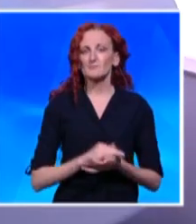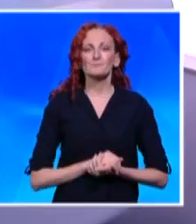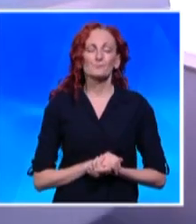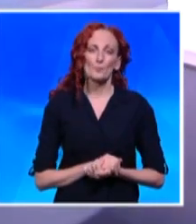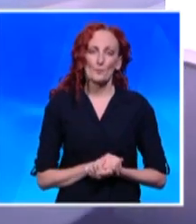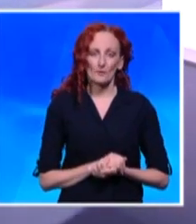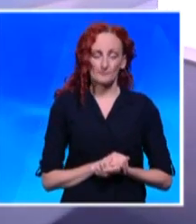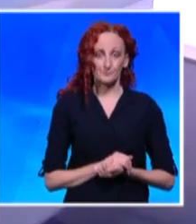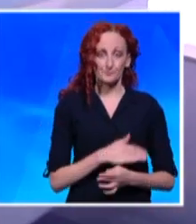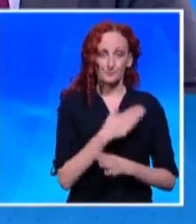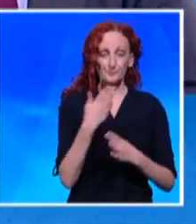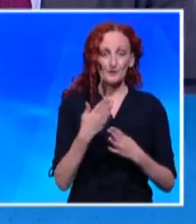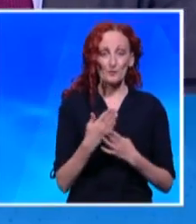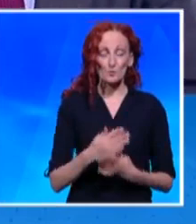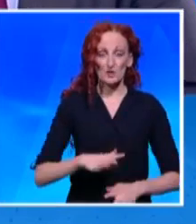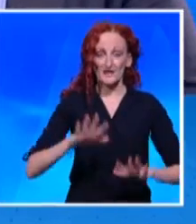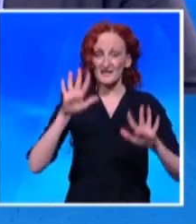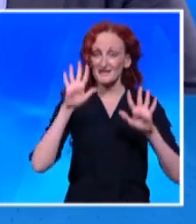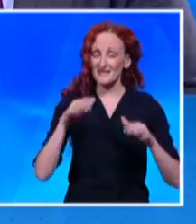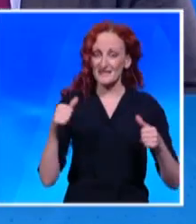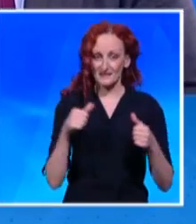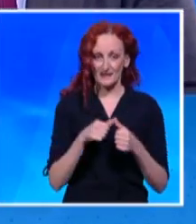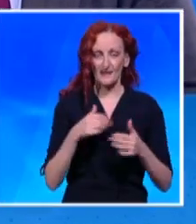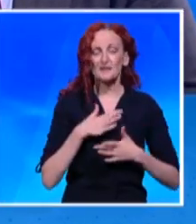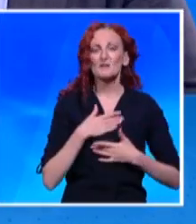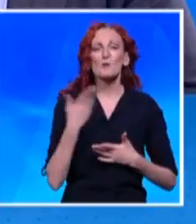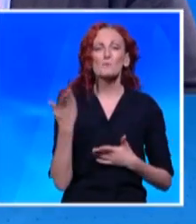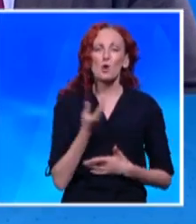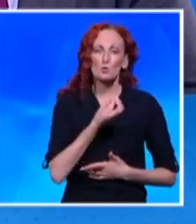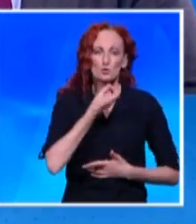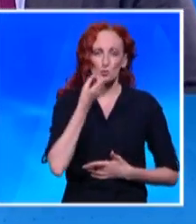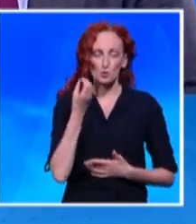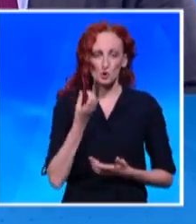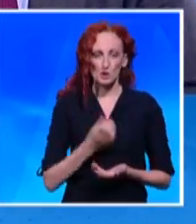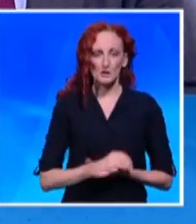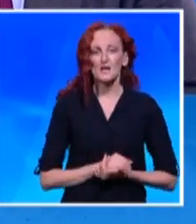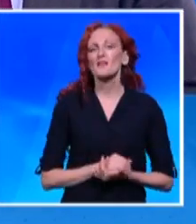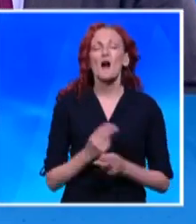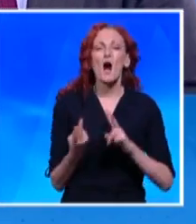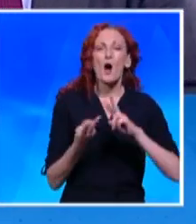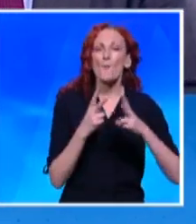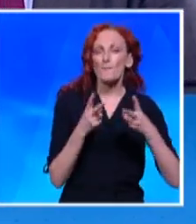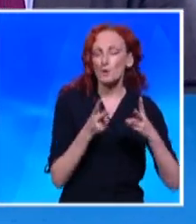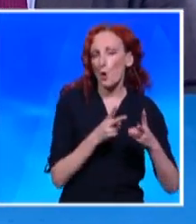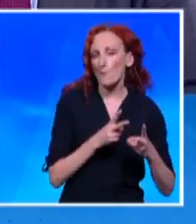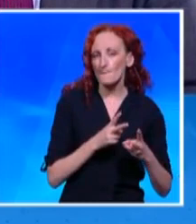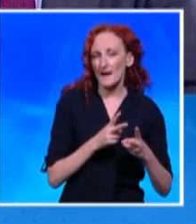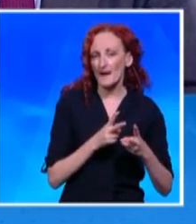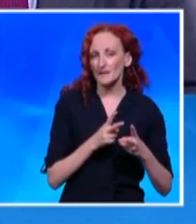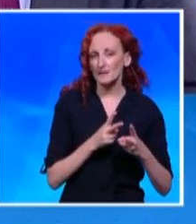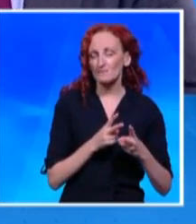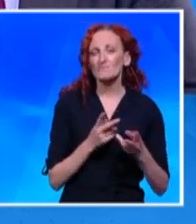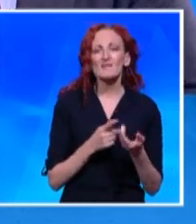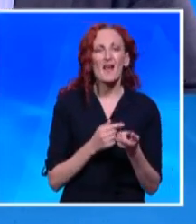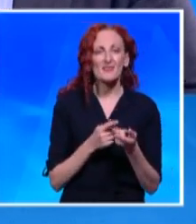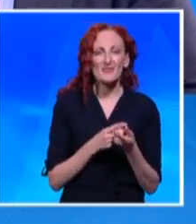В последните десетилетия има много случаи на промени на